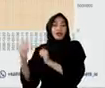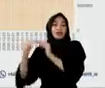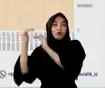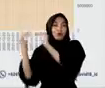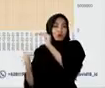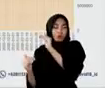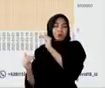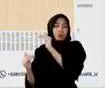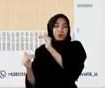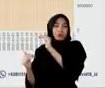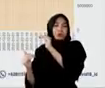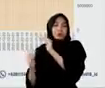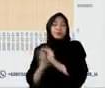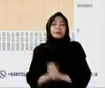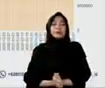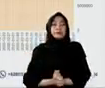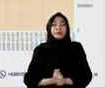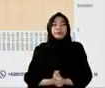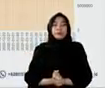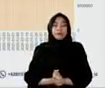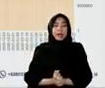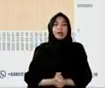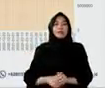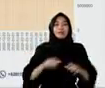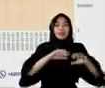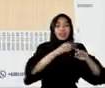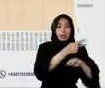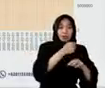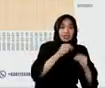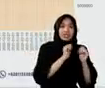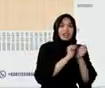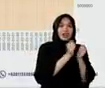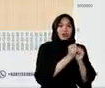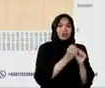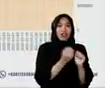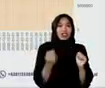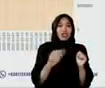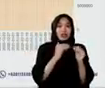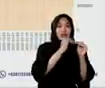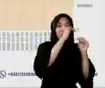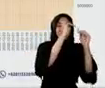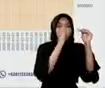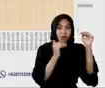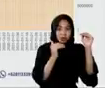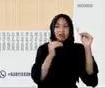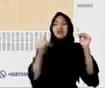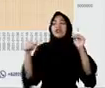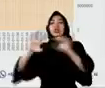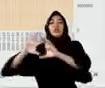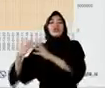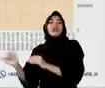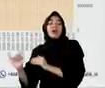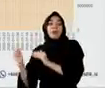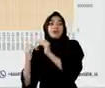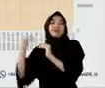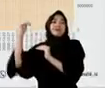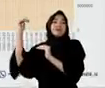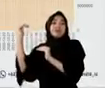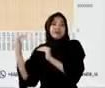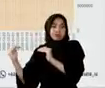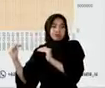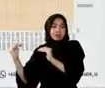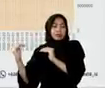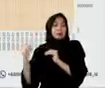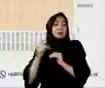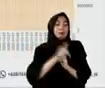tidak berbeda jauh dengan tren perkembangan di Indonesia. Kasus aktif di Indonesia juga cenderung